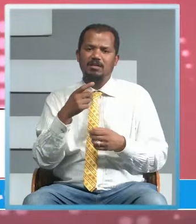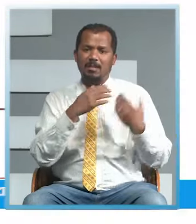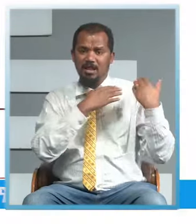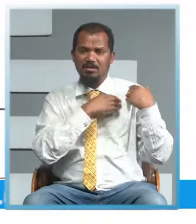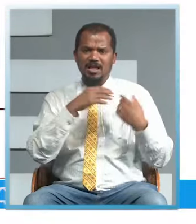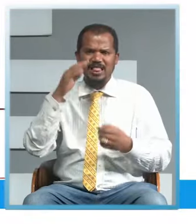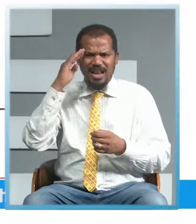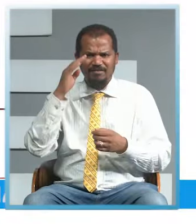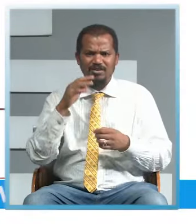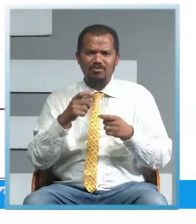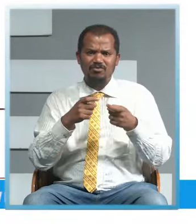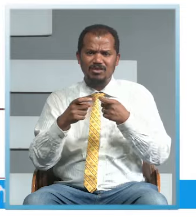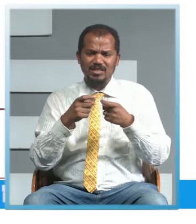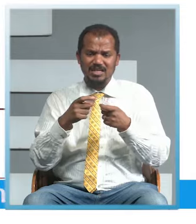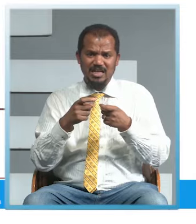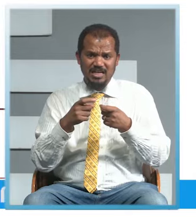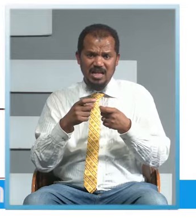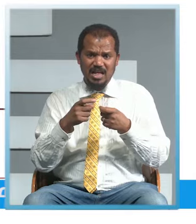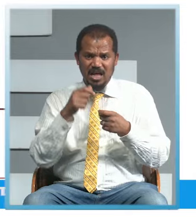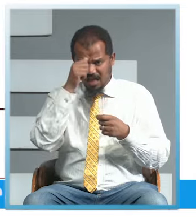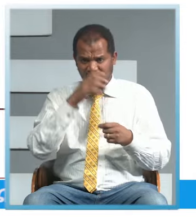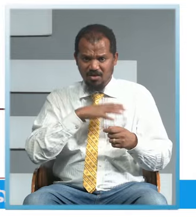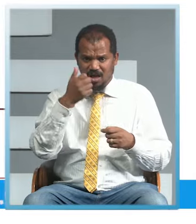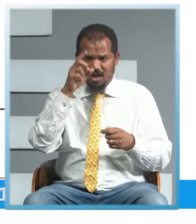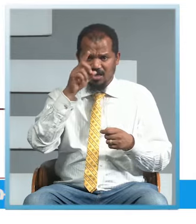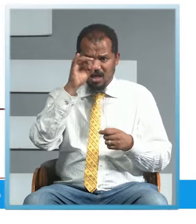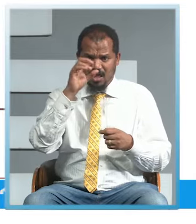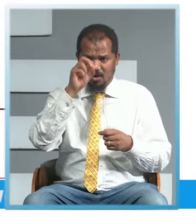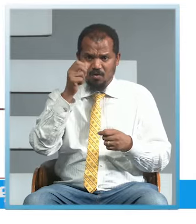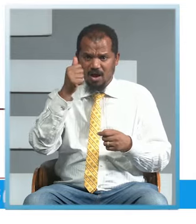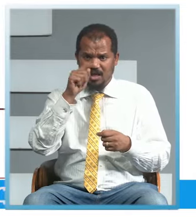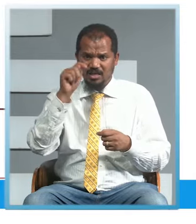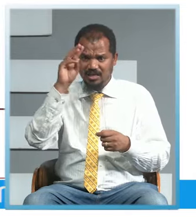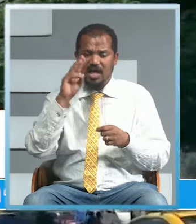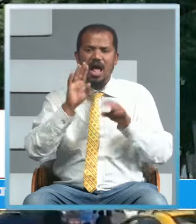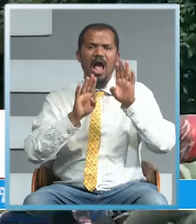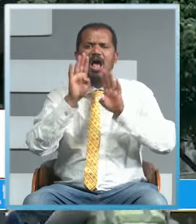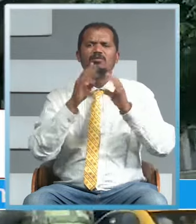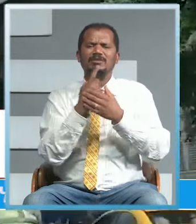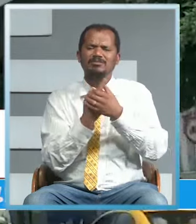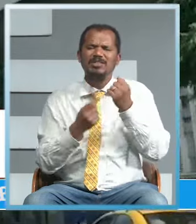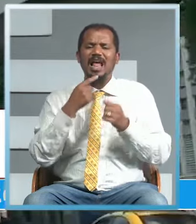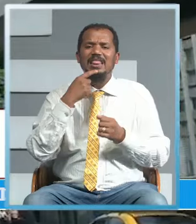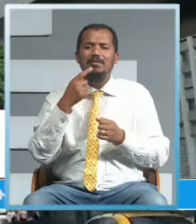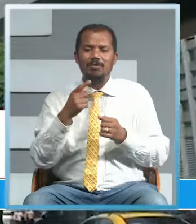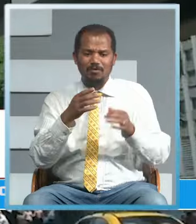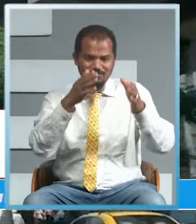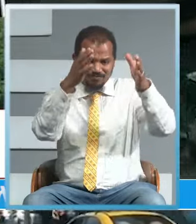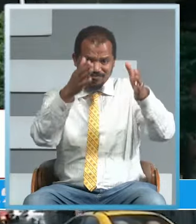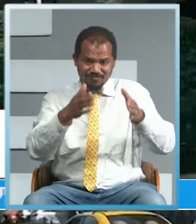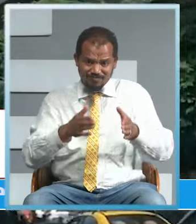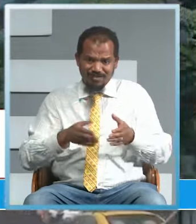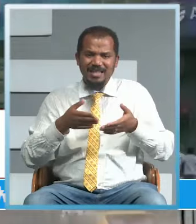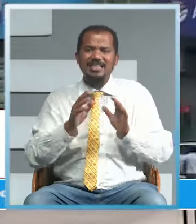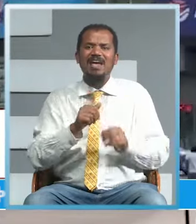ገለጸ። ባለስልጣኑ የትራፊክ ቁጥጥር ኩረት አስተዳደር ዳይሬክተር አቶ አያሌው አቲሳ ለአውቶቡስ ብቻ ተብለው